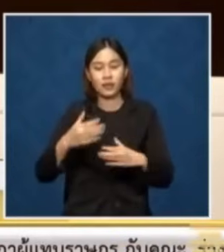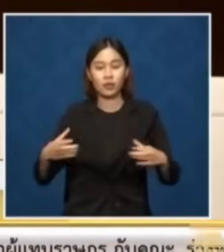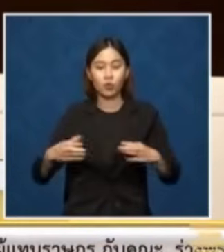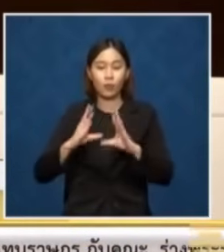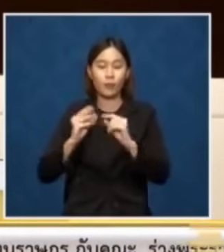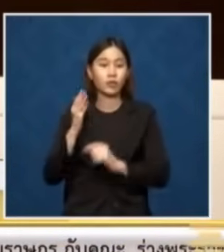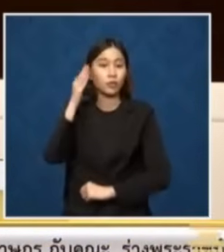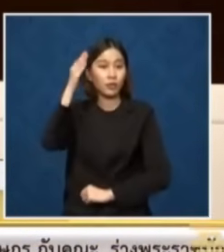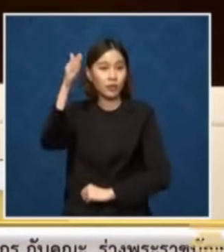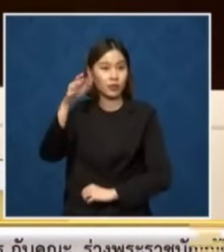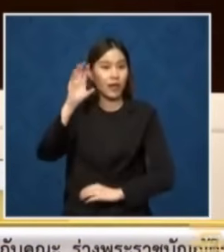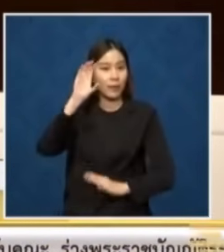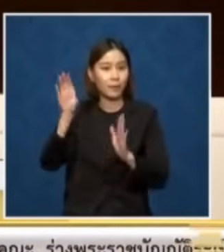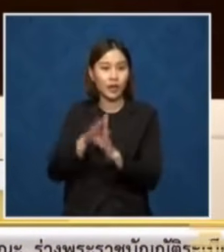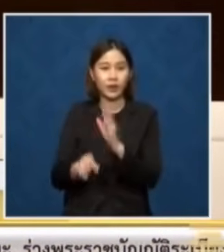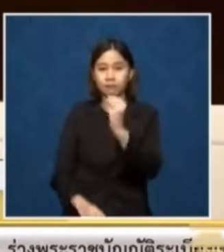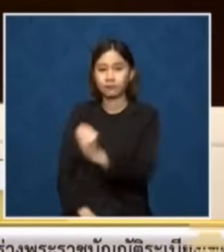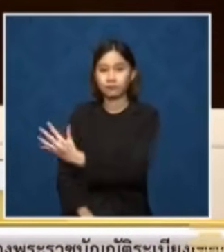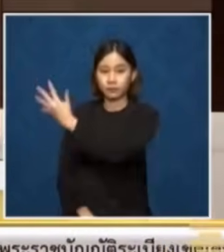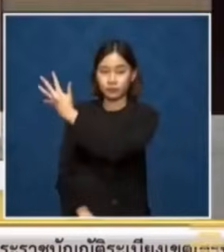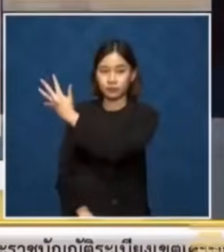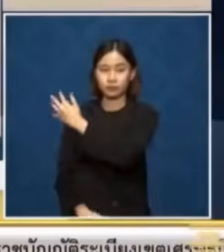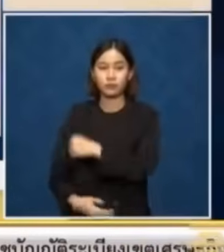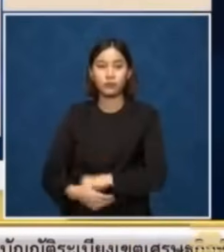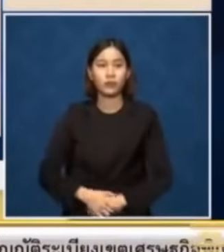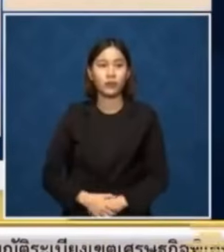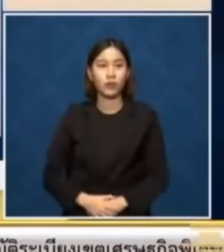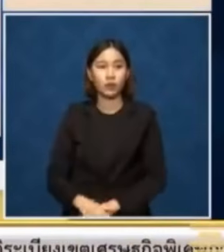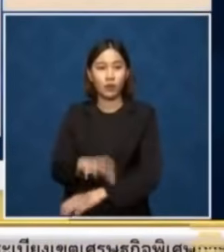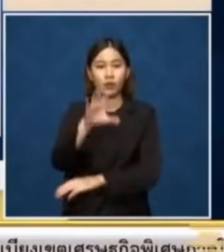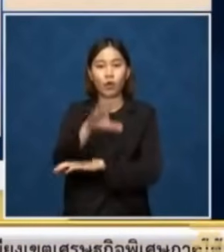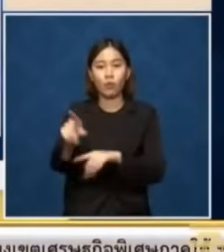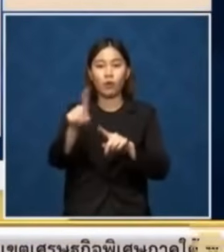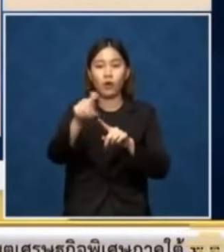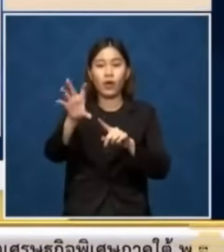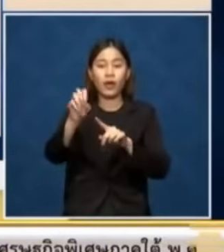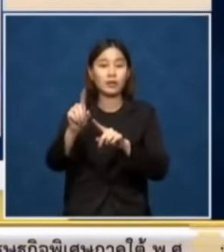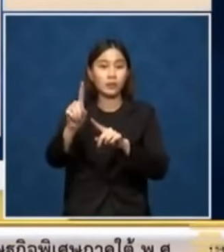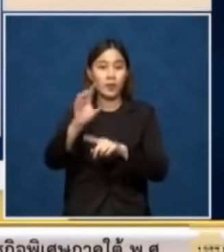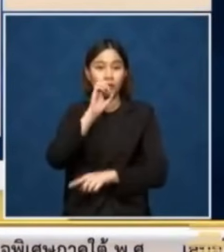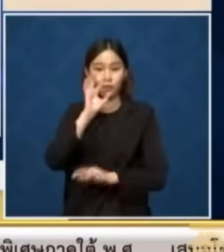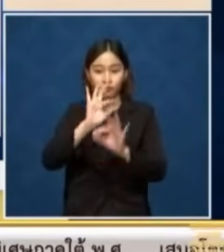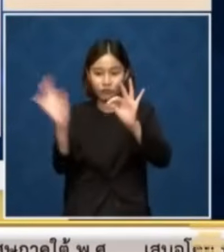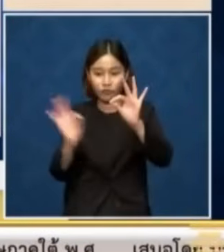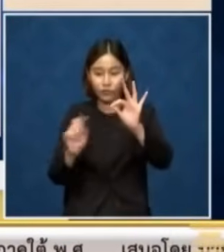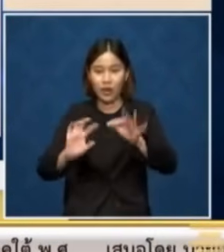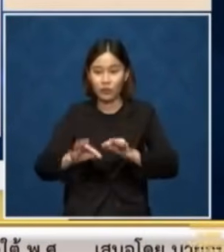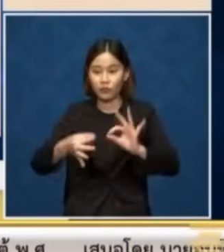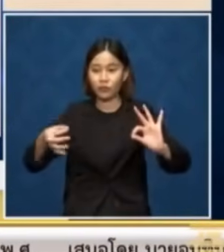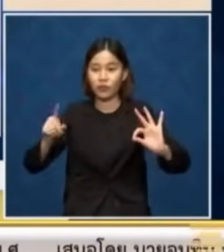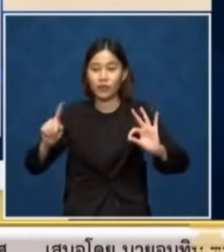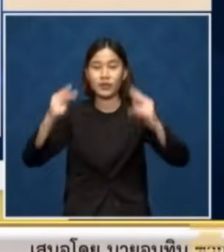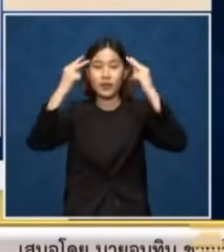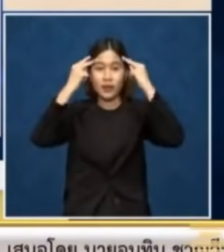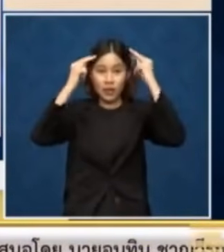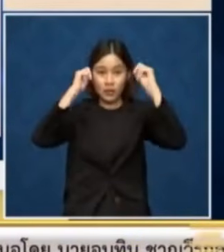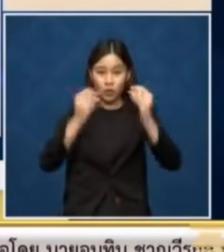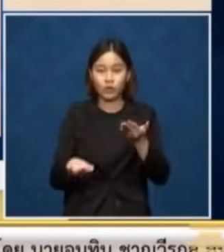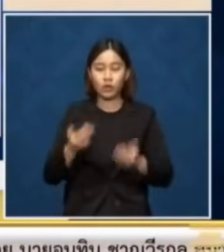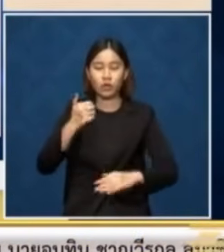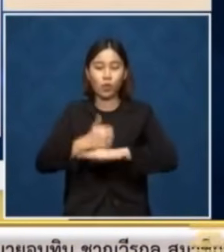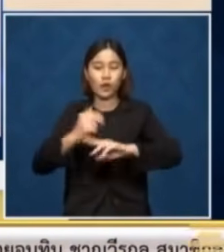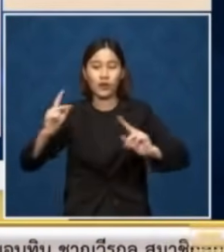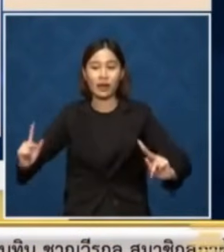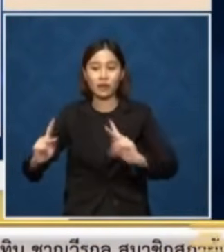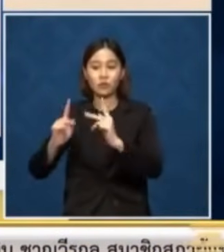มหน้านะครับขอขึ้นสไลด์ด้วยครับในข้อบังคับข้อที่151เนี่ยบอกว่าวรรคหนึ่งนะครับนายกรัฐมนตรีหรือรัฐมนตรี